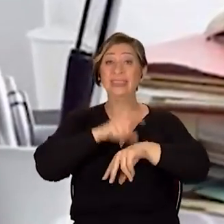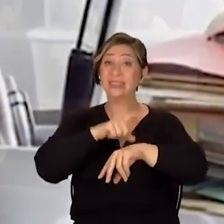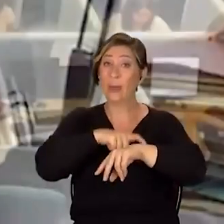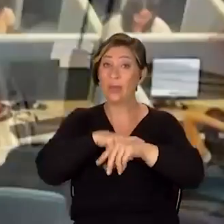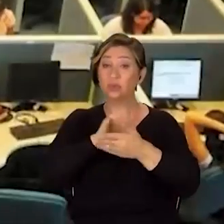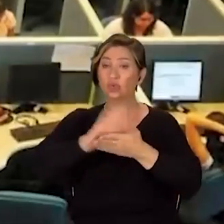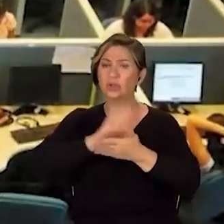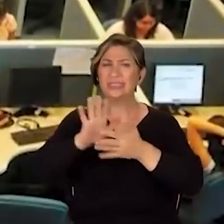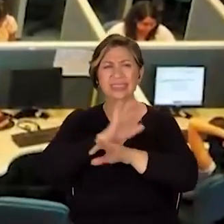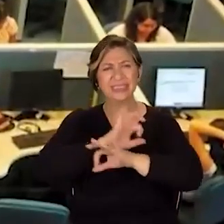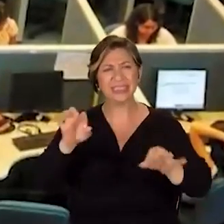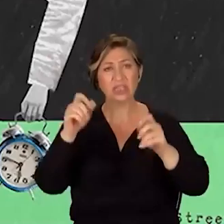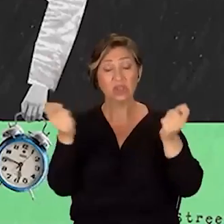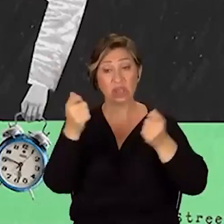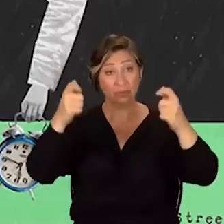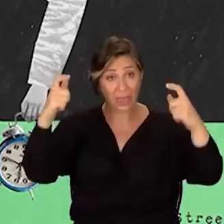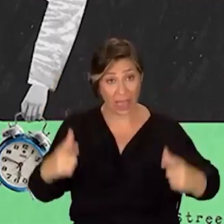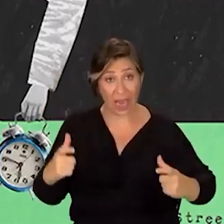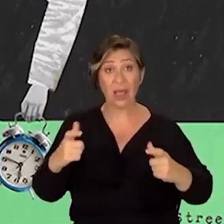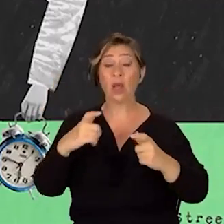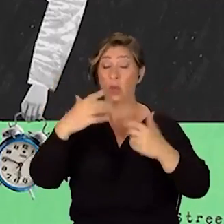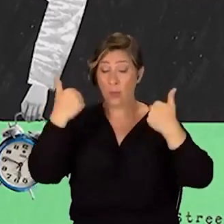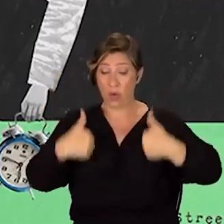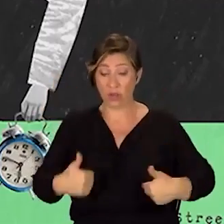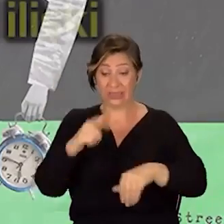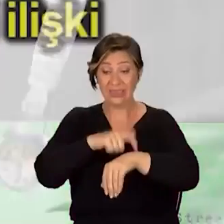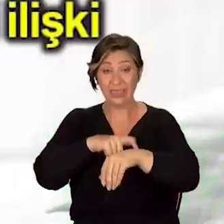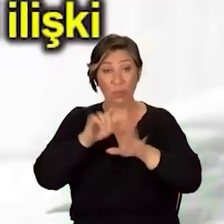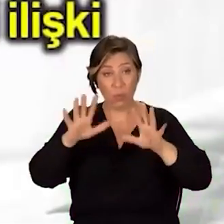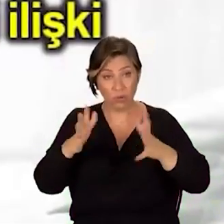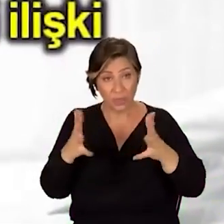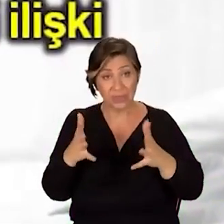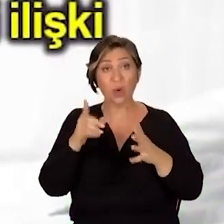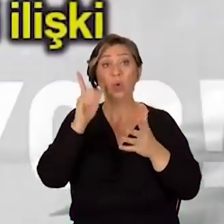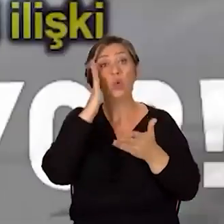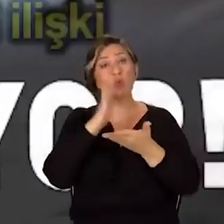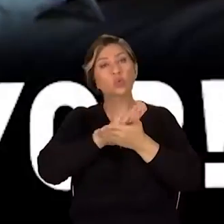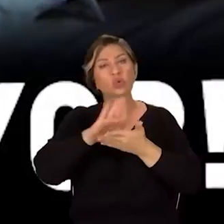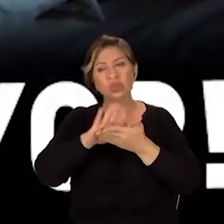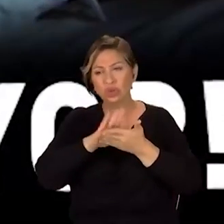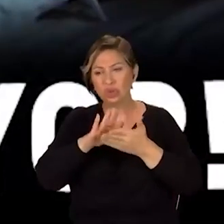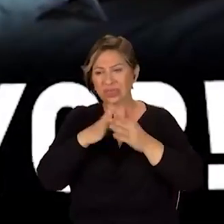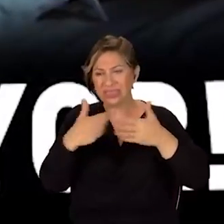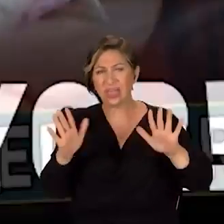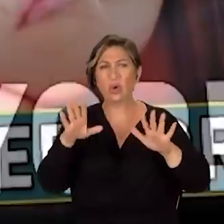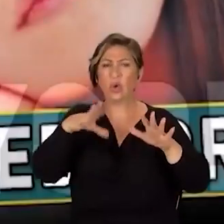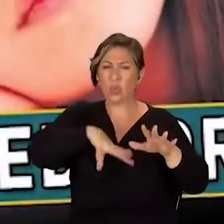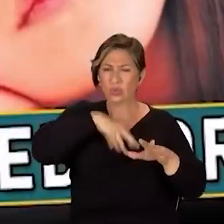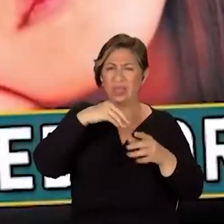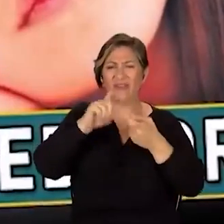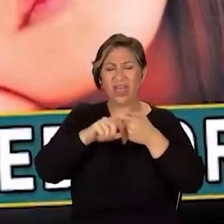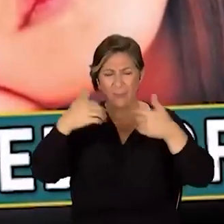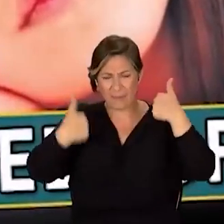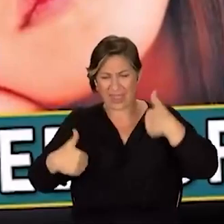yaşam biçimi, çalışma ortamları biyolojik saati bozmakta, uyku düzeninin etkilenmesiyle ruhsal ve bedensel